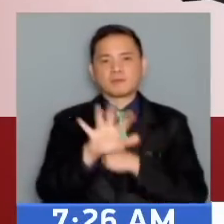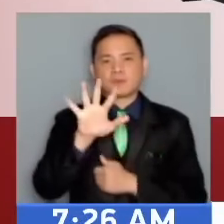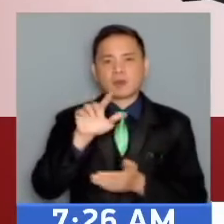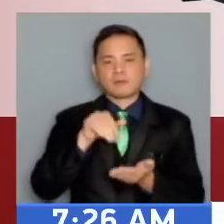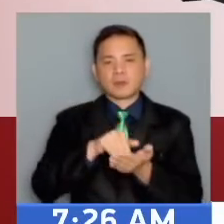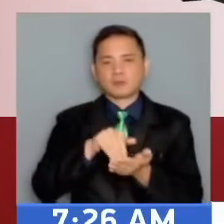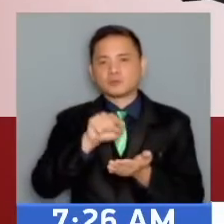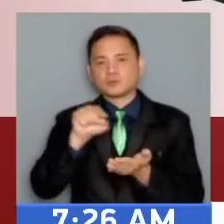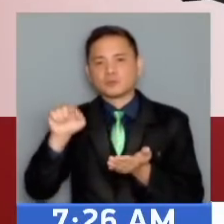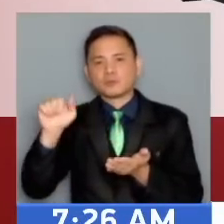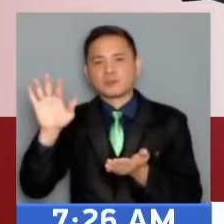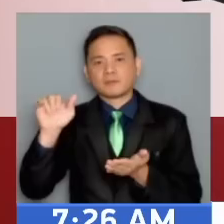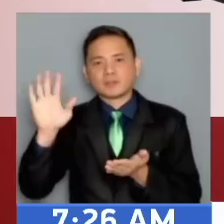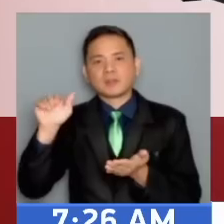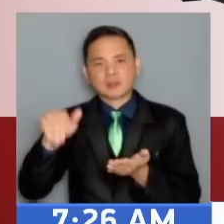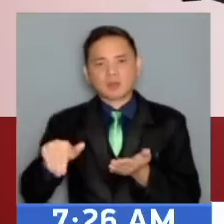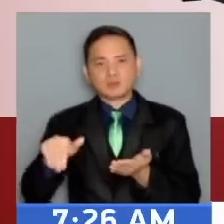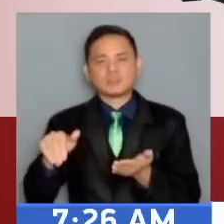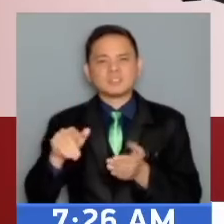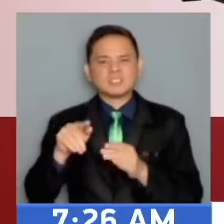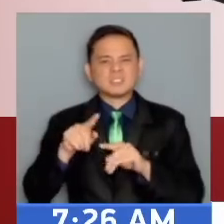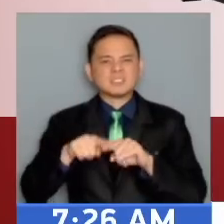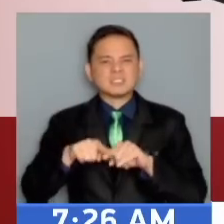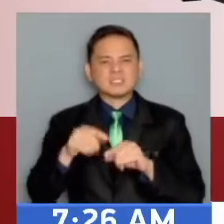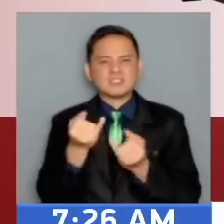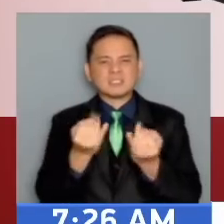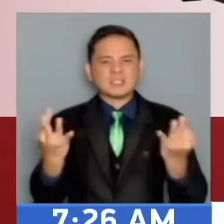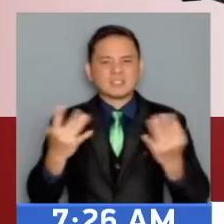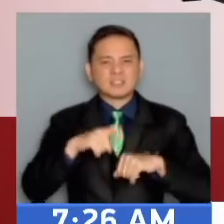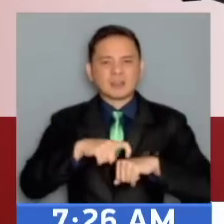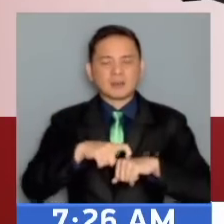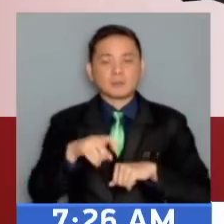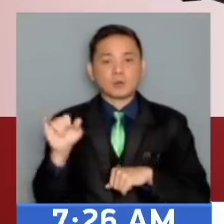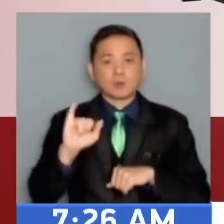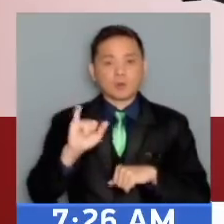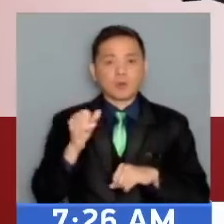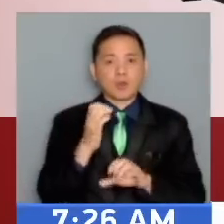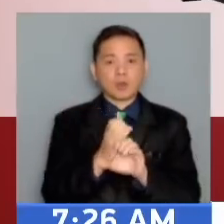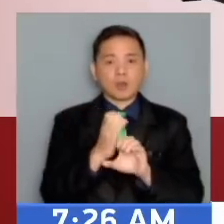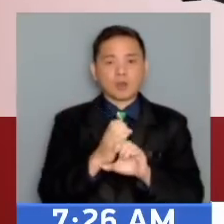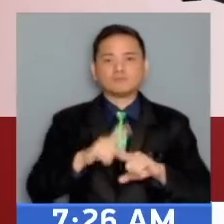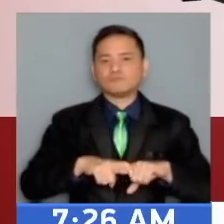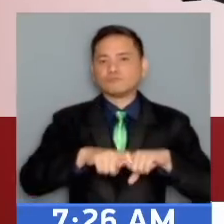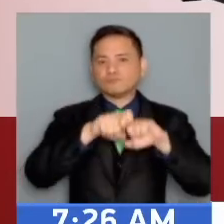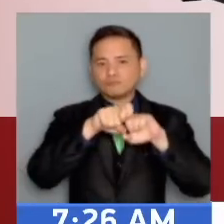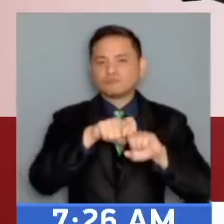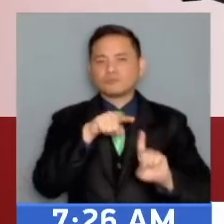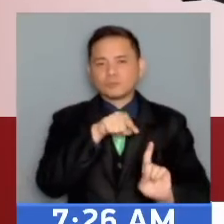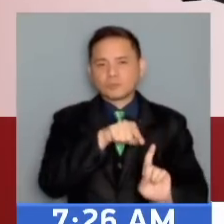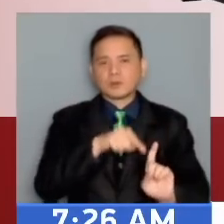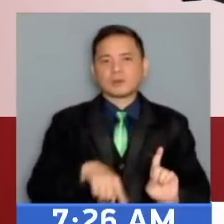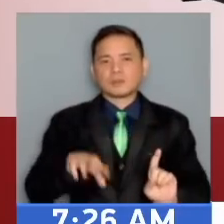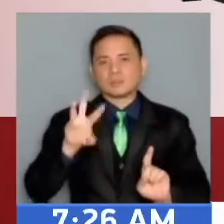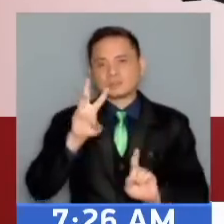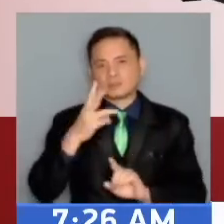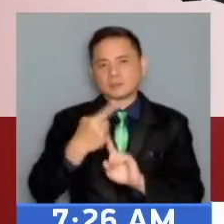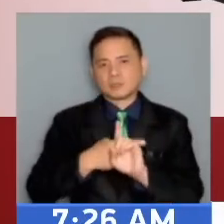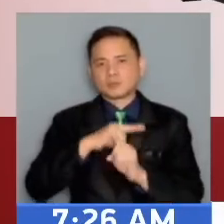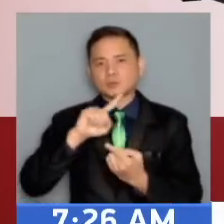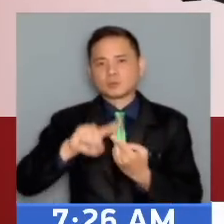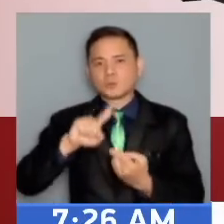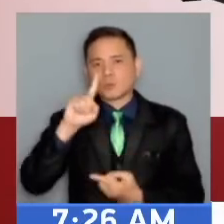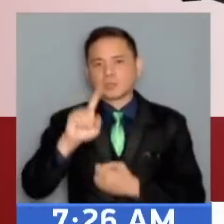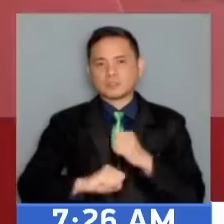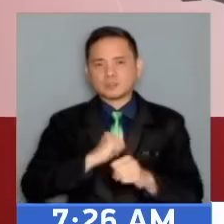kung pang ilang offense. Pwede ring masuspindi ang sasakyan ng 6 na buwan hanggang 1 taon. Kapag third offense, pwede nang mabawi